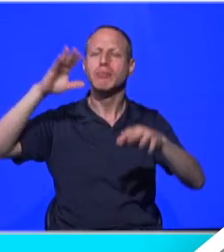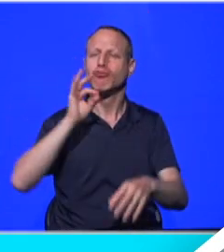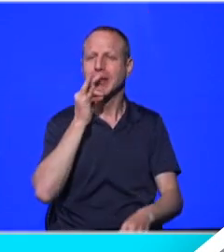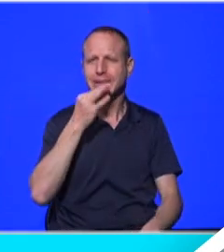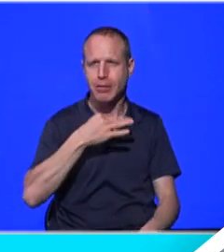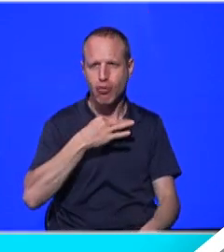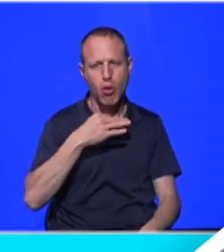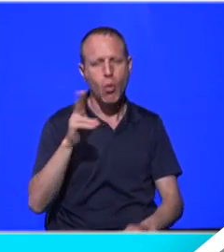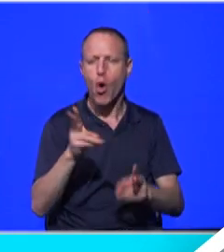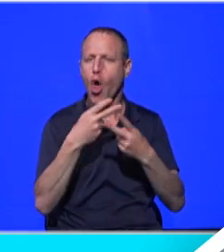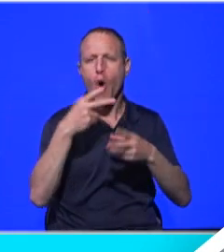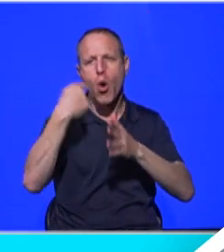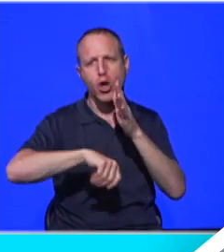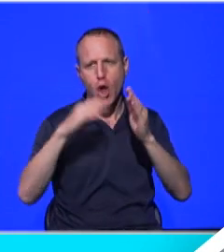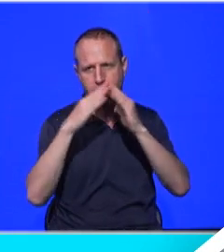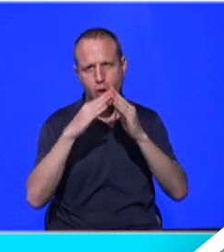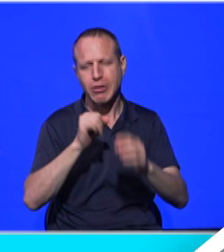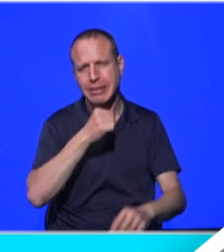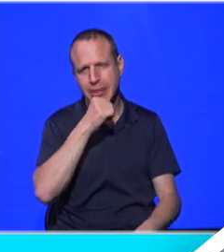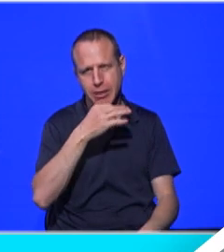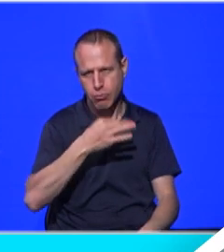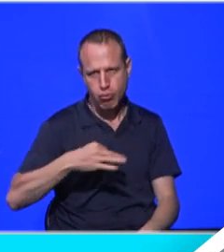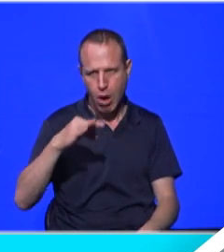יוכלו לקנות דירות, ושהזקנים שלנו...